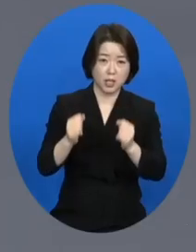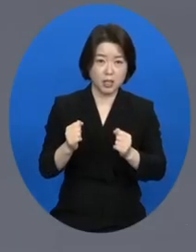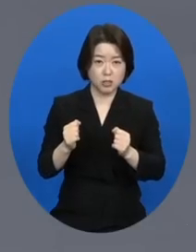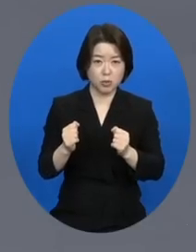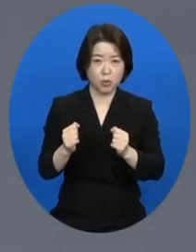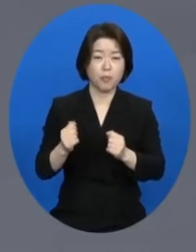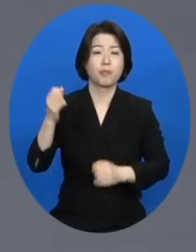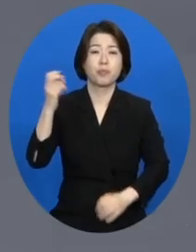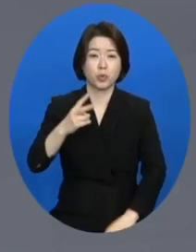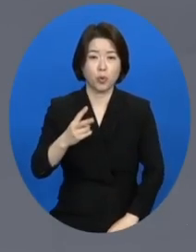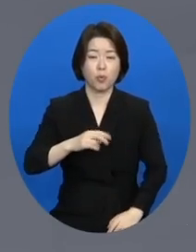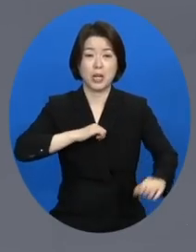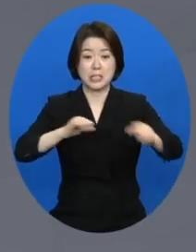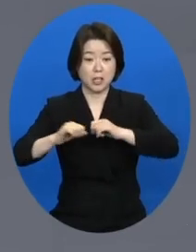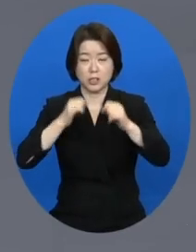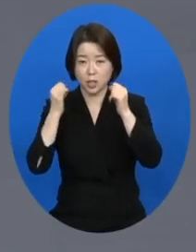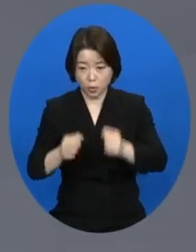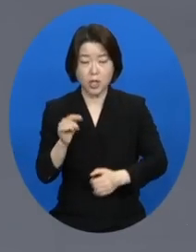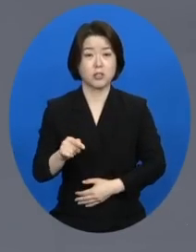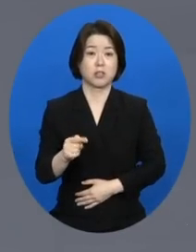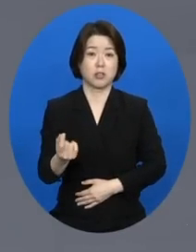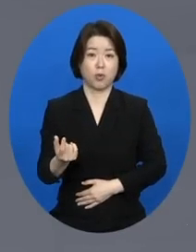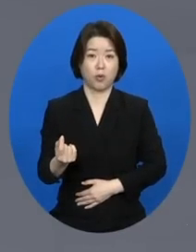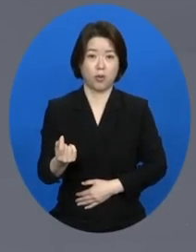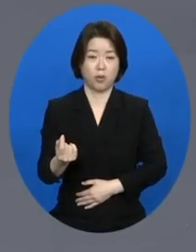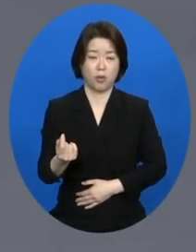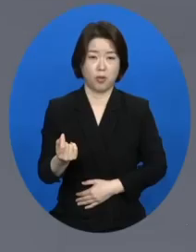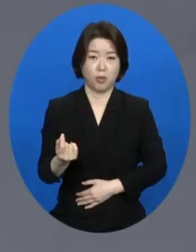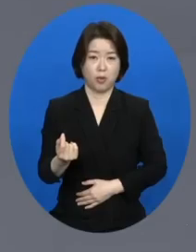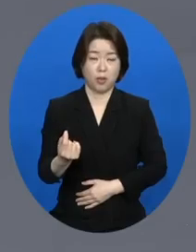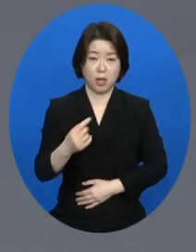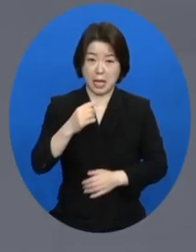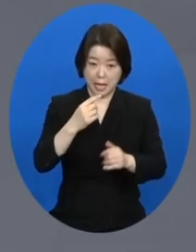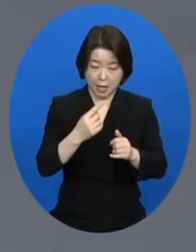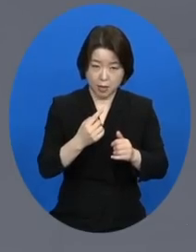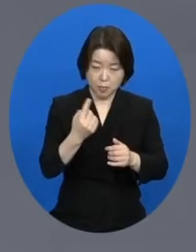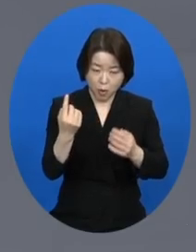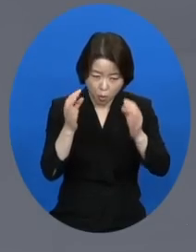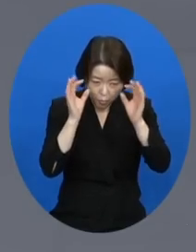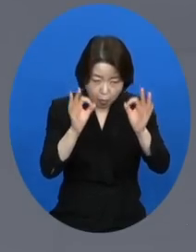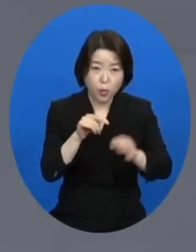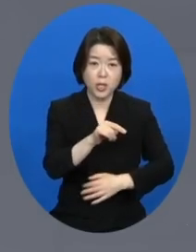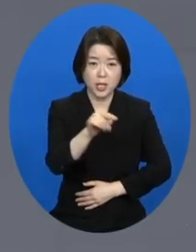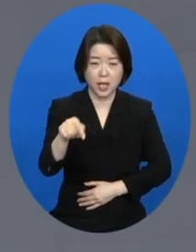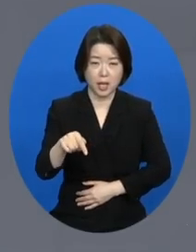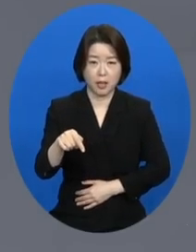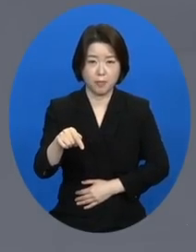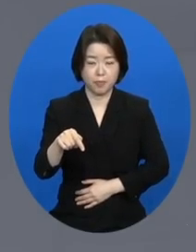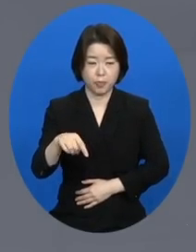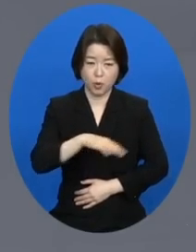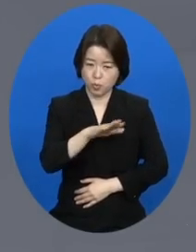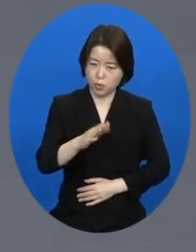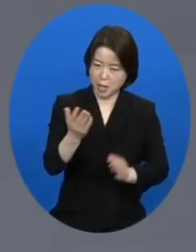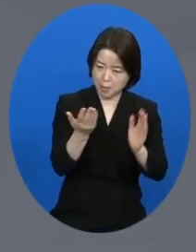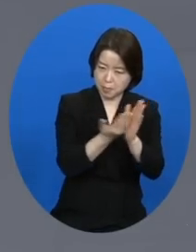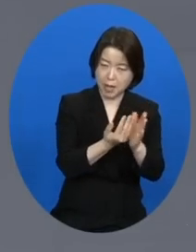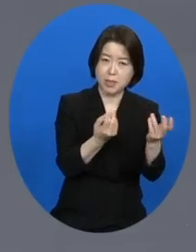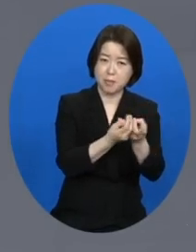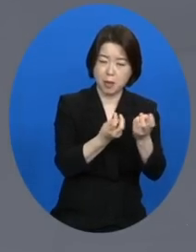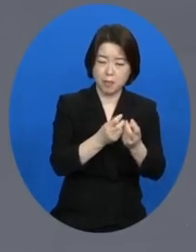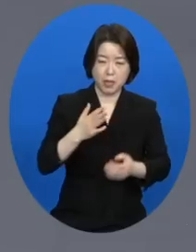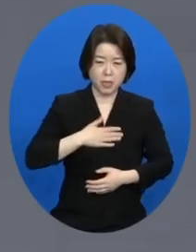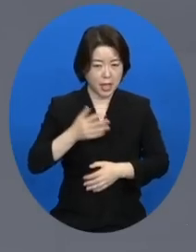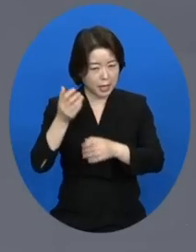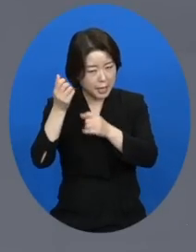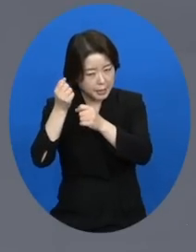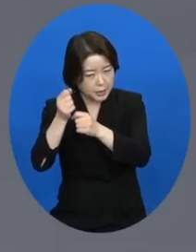또한 역사하고 계시는 거예요. 비록 우리가 보기에 알맞은 방식, 우리가